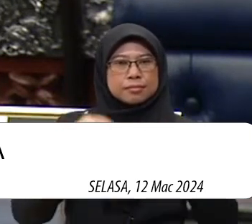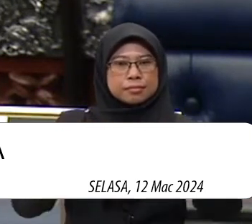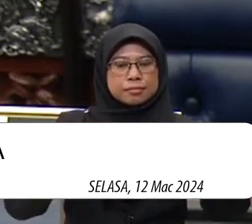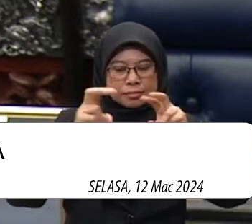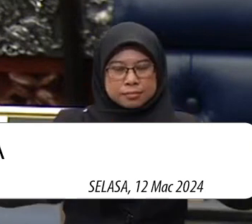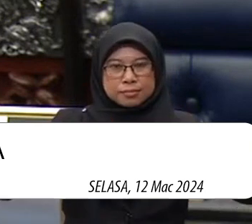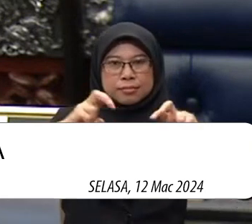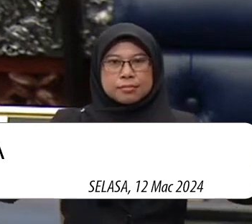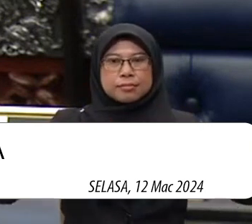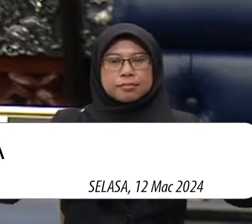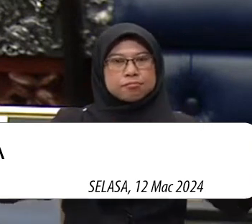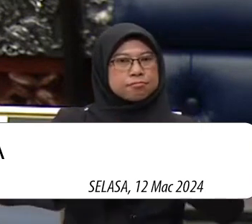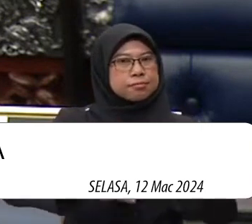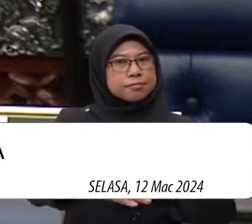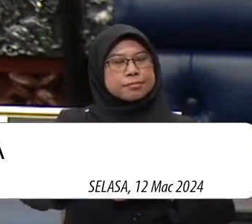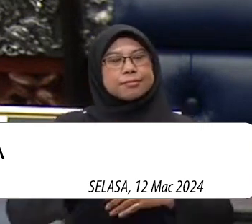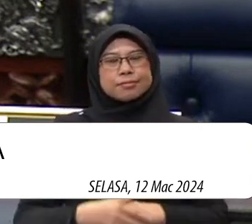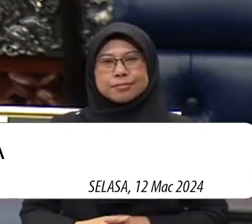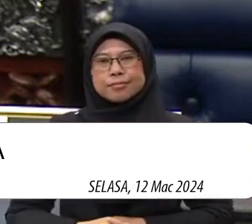kajian-kajian merentasi